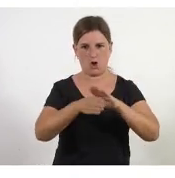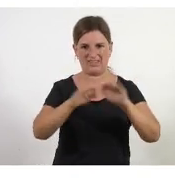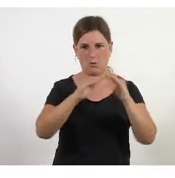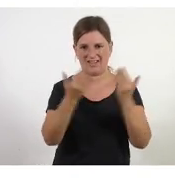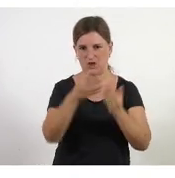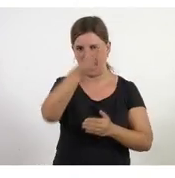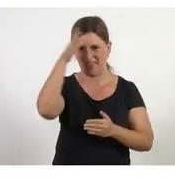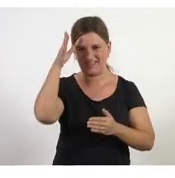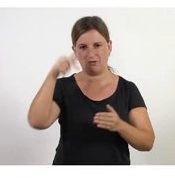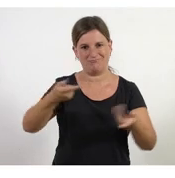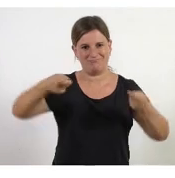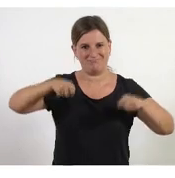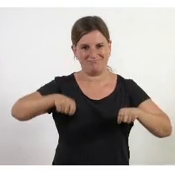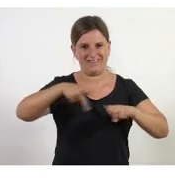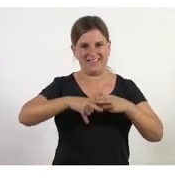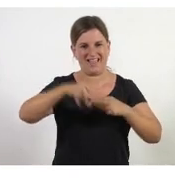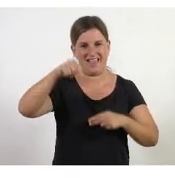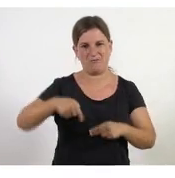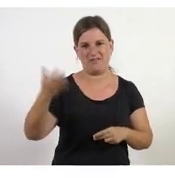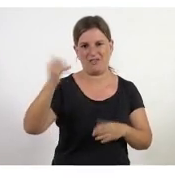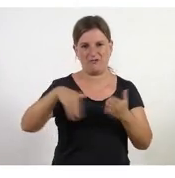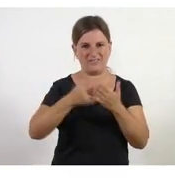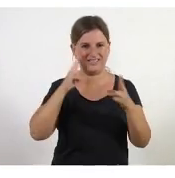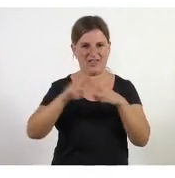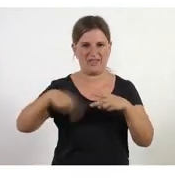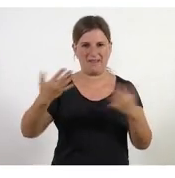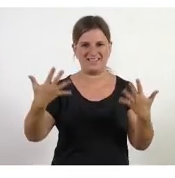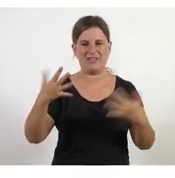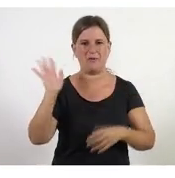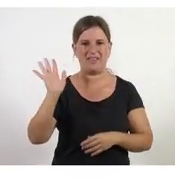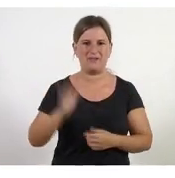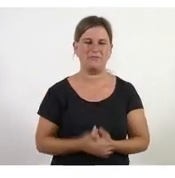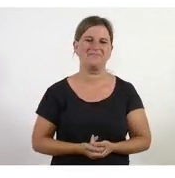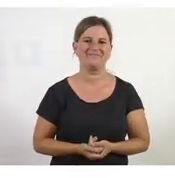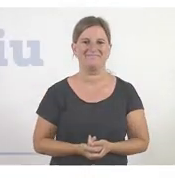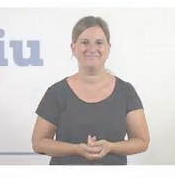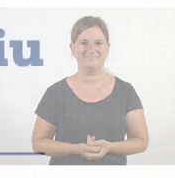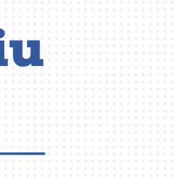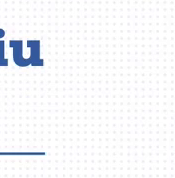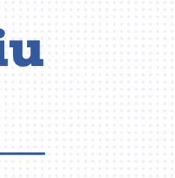Fins aquí el taller d'avui. Moltes gràcies i ens veiem demà a les 10. Una abraçada. Gràcies.